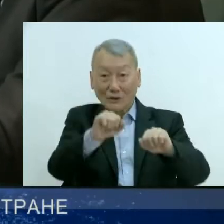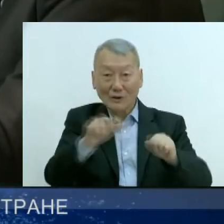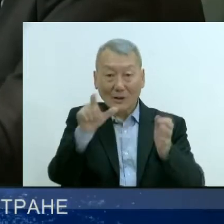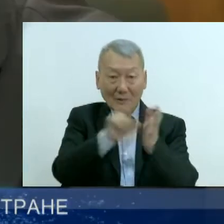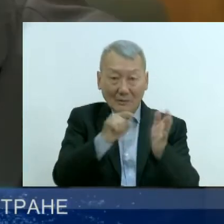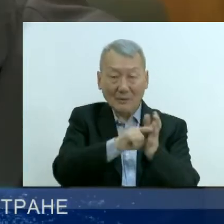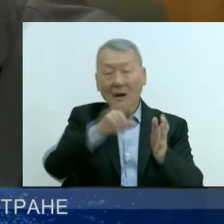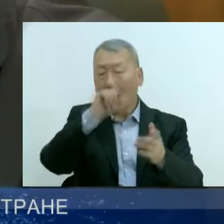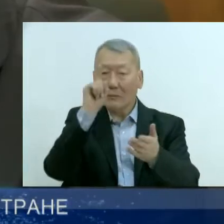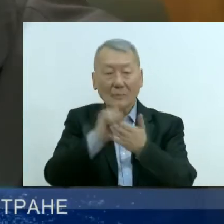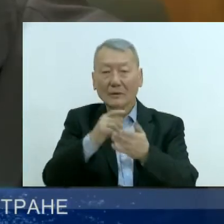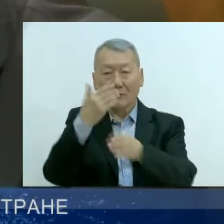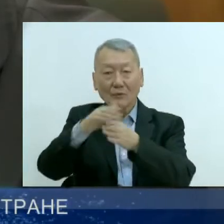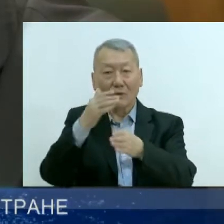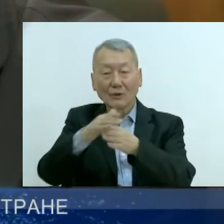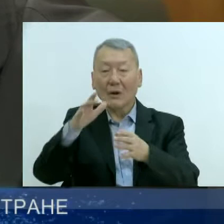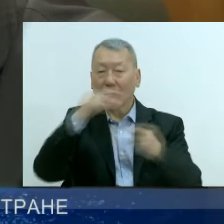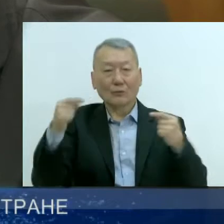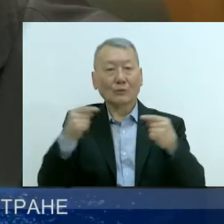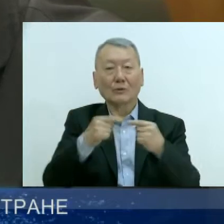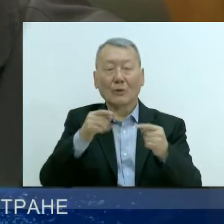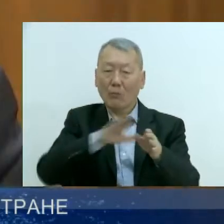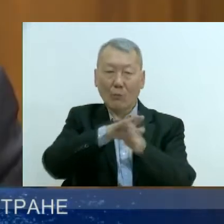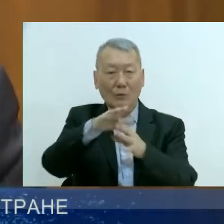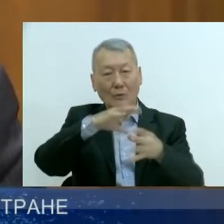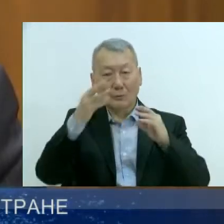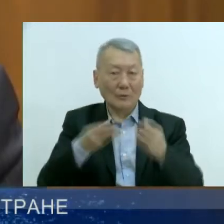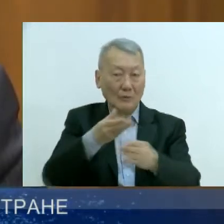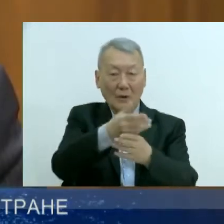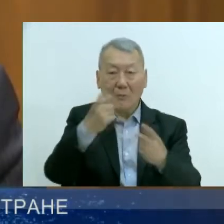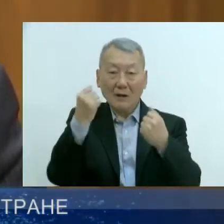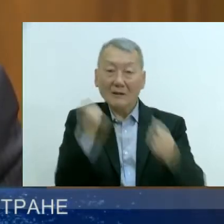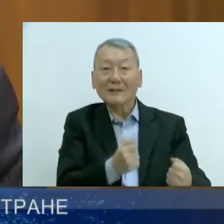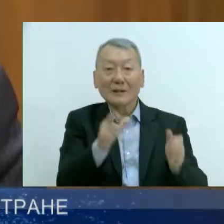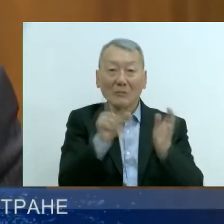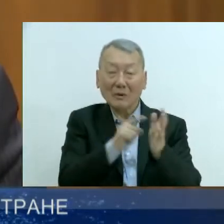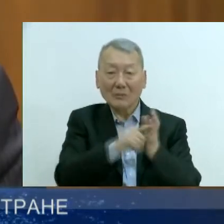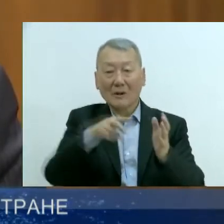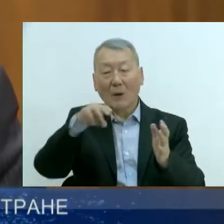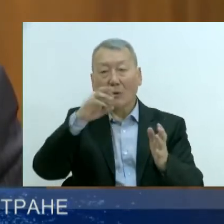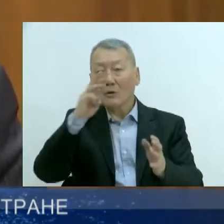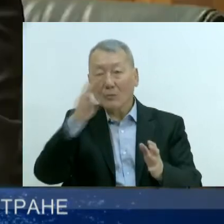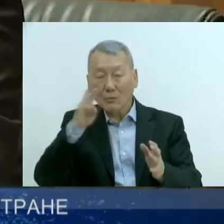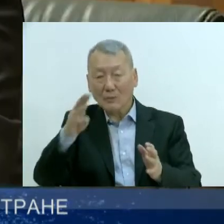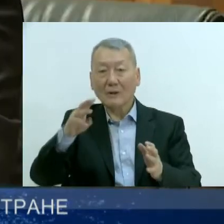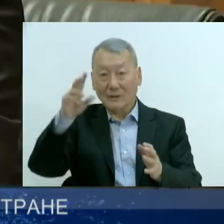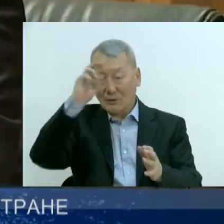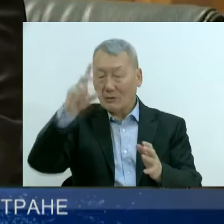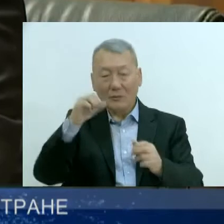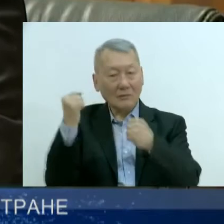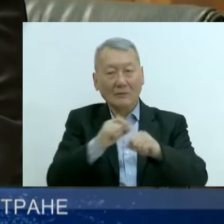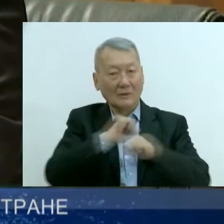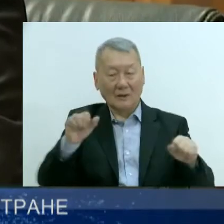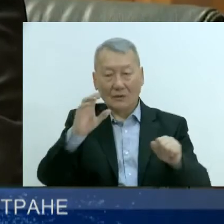социальные выплаты должны финансироваться своевременно в полном объеме. Задержек по выплатам пенсий, пособий, заработных плат бюджетников не должно